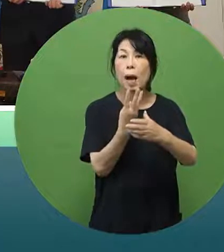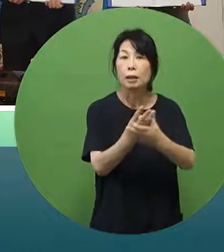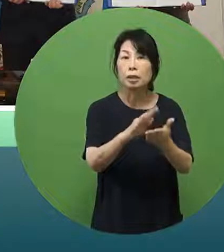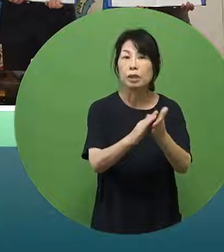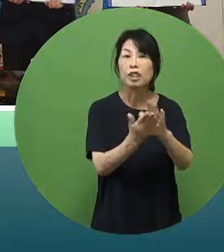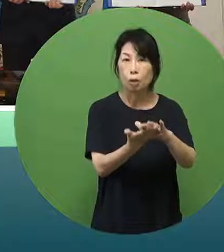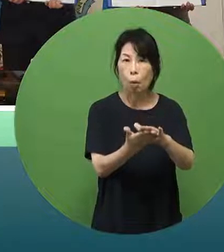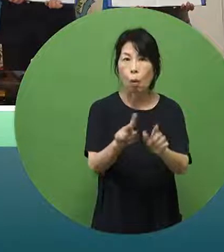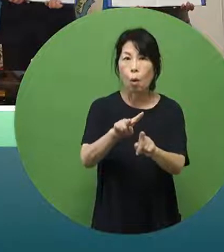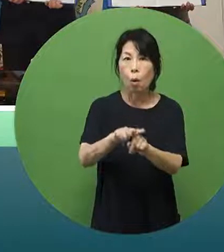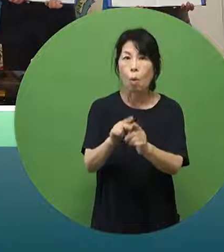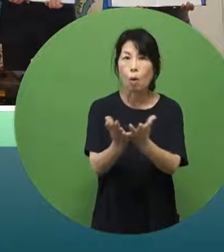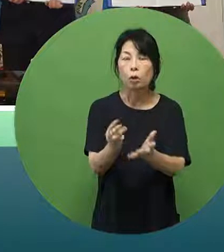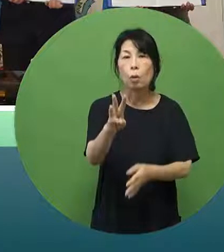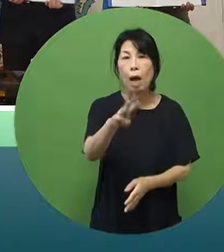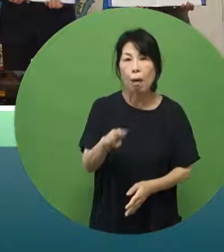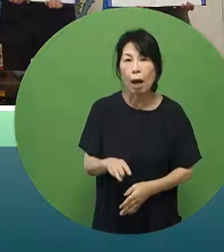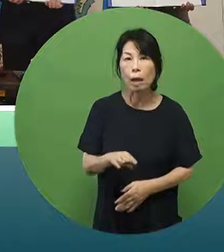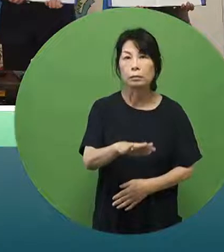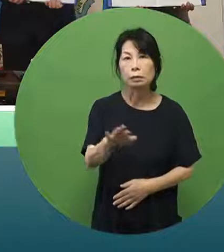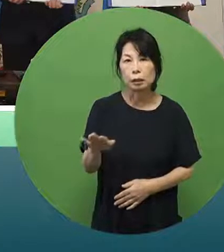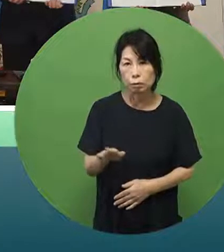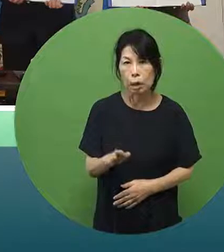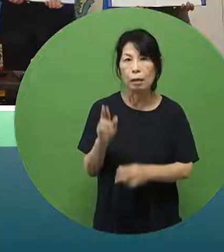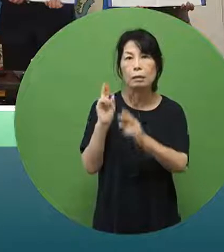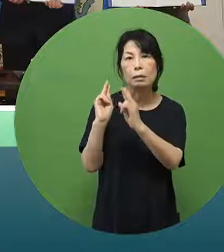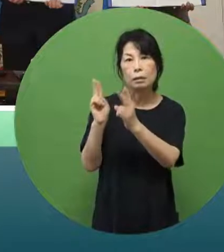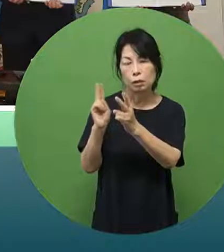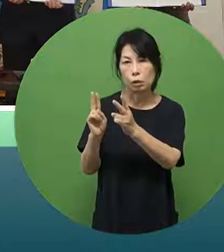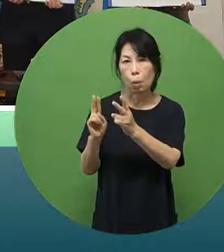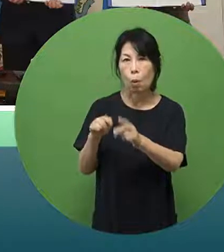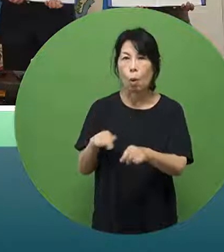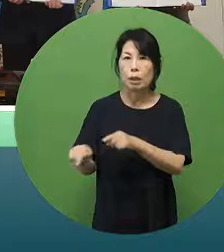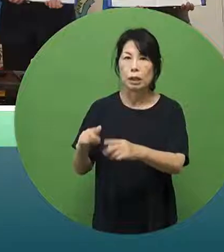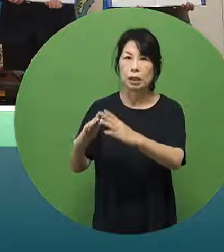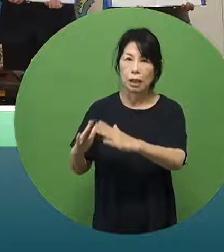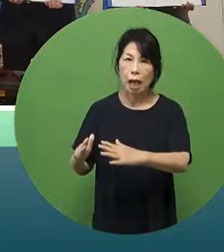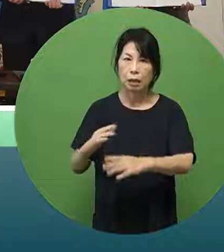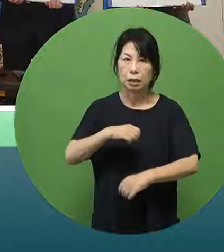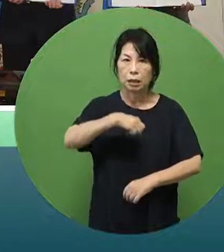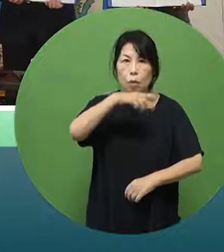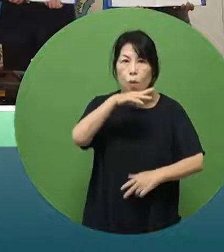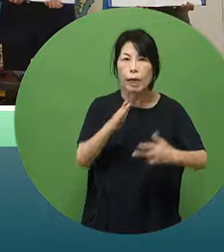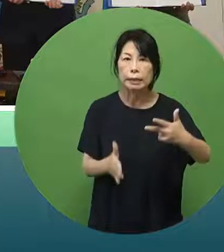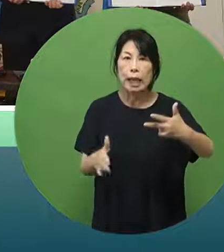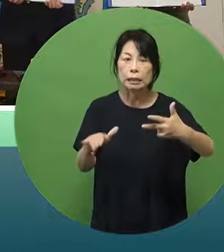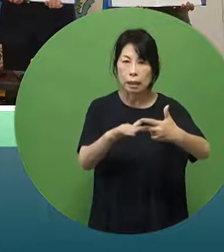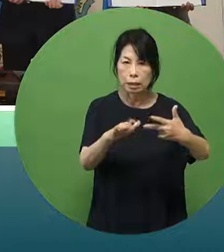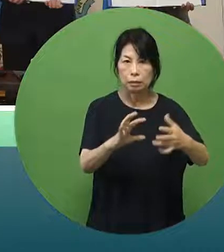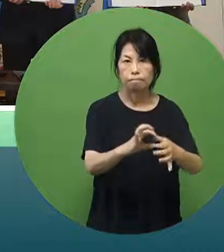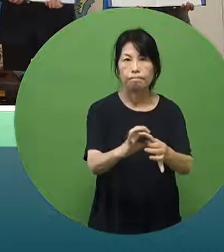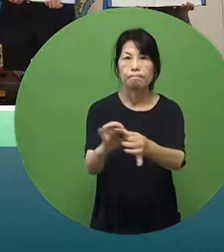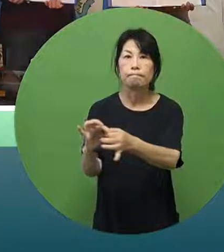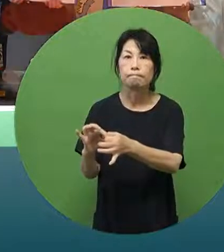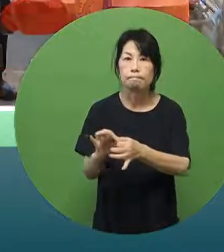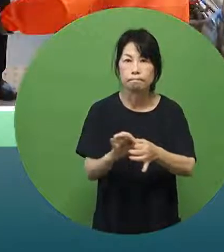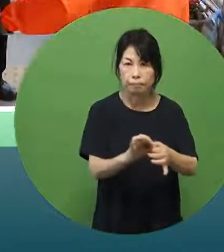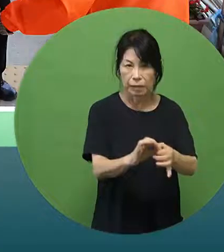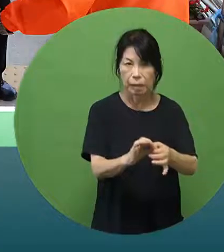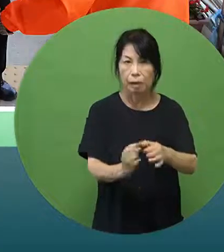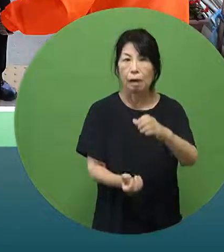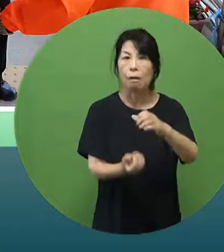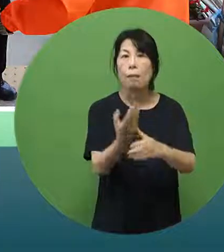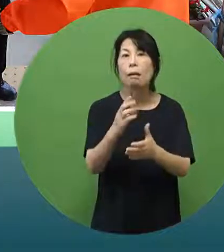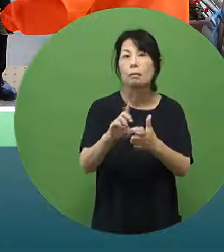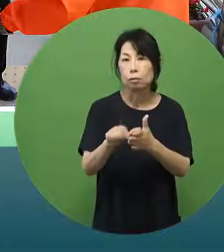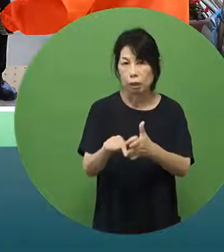岩泉町の小本川流域では地元企業や自治会と高齢者施設が災害協定を結び、